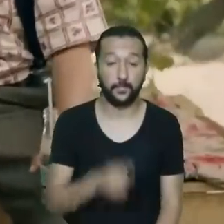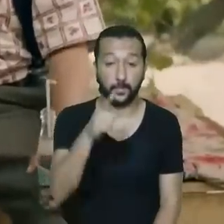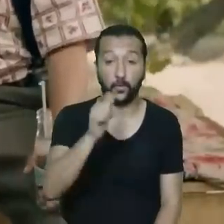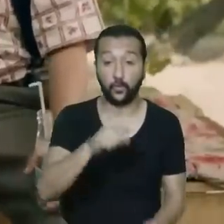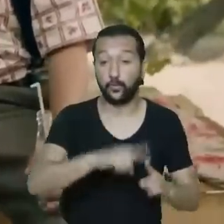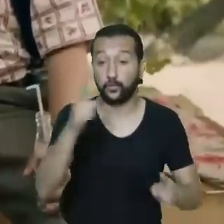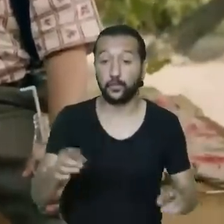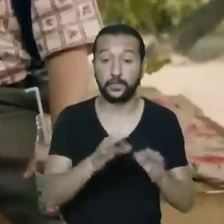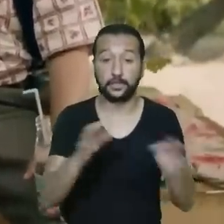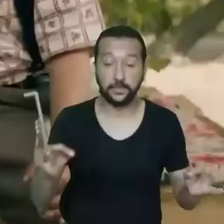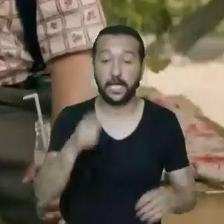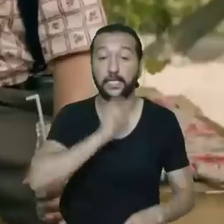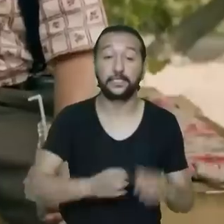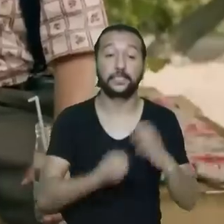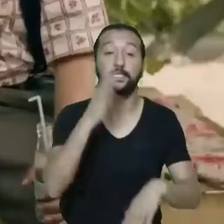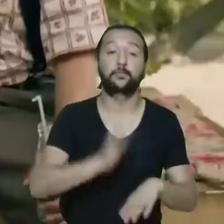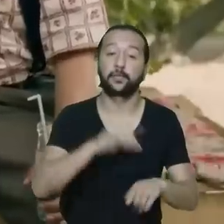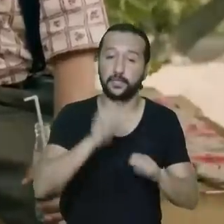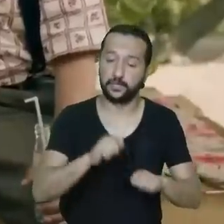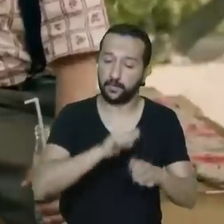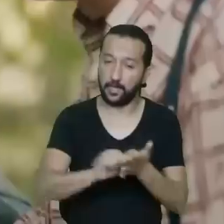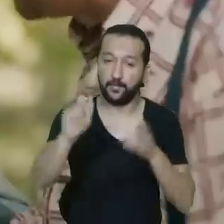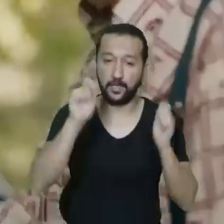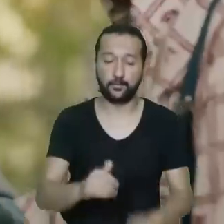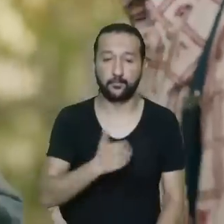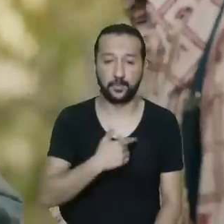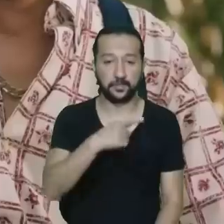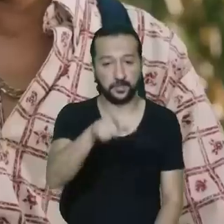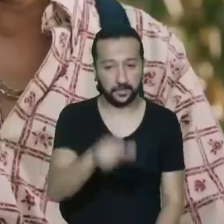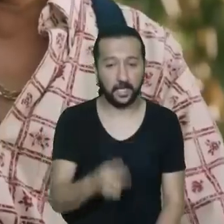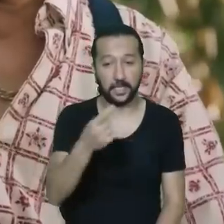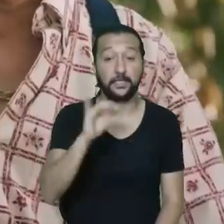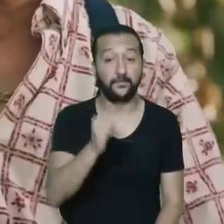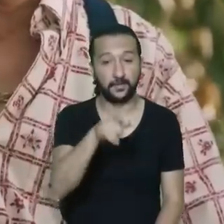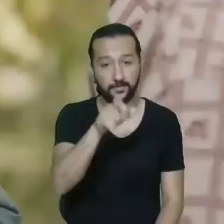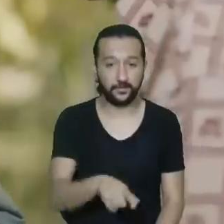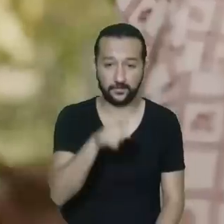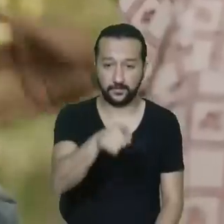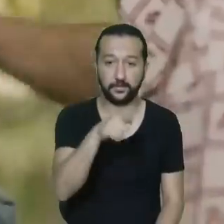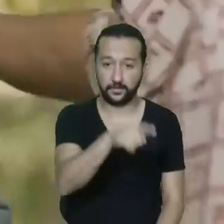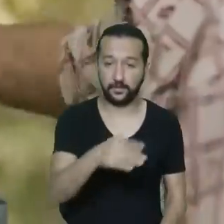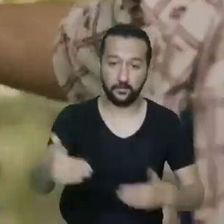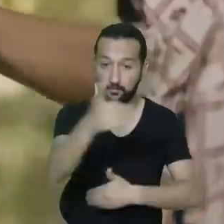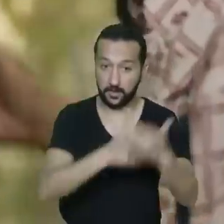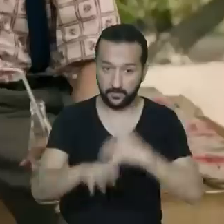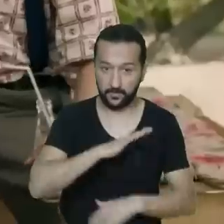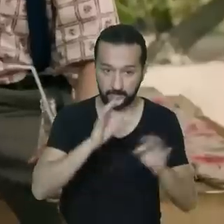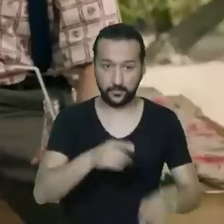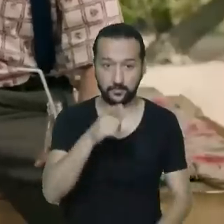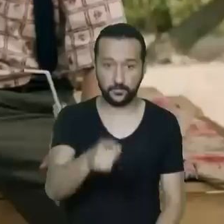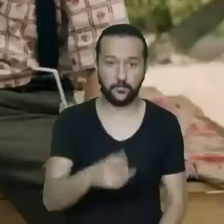O gün bugün hiç düğünün altında kalmadın. İşimi hep yaptım ben. Sen de az değilsin vallahi ha sen. Sende pehlivanlık var mı